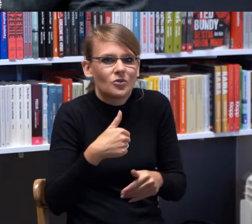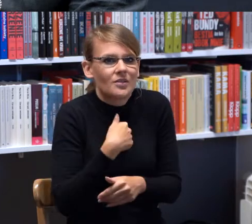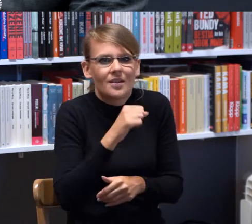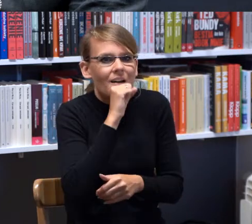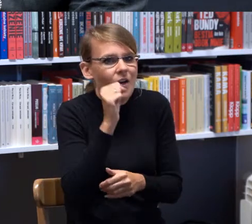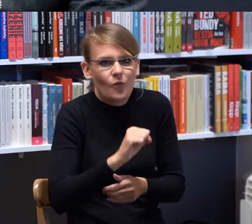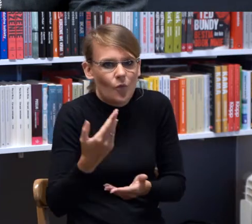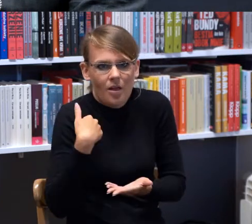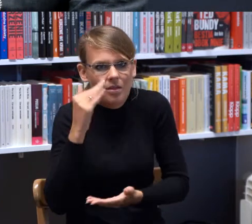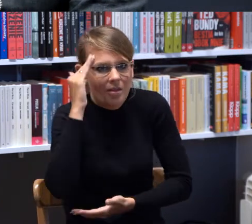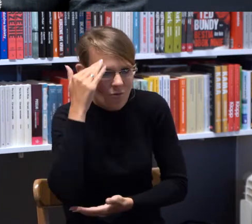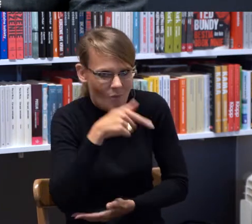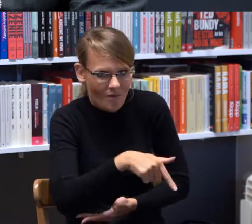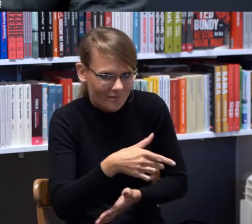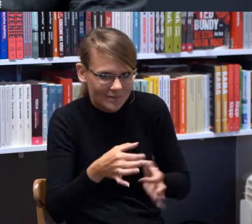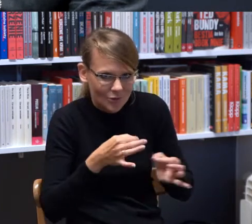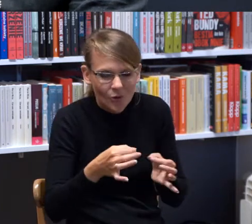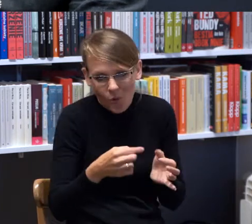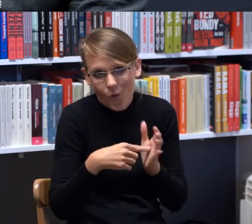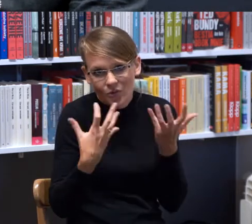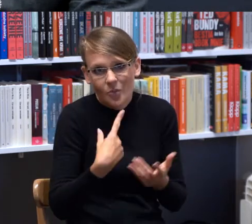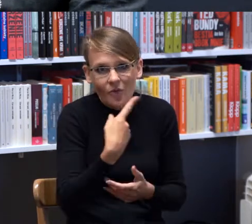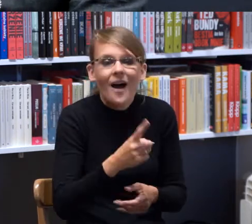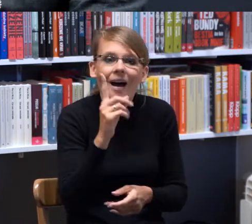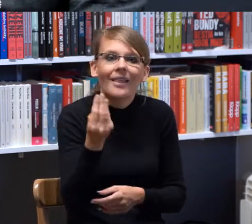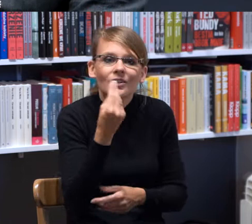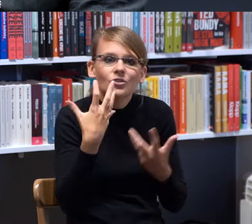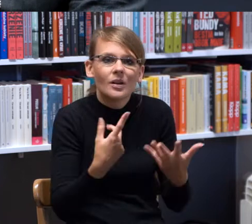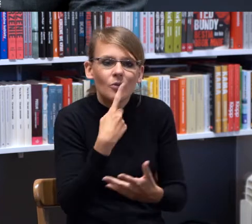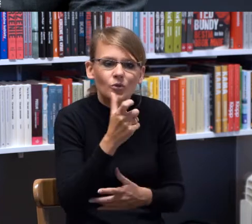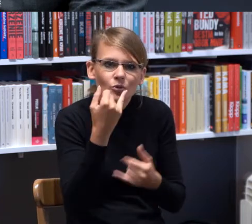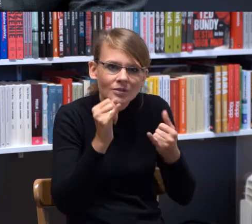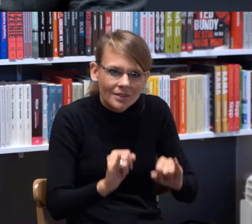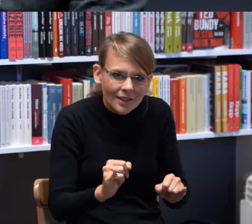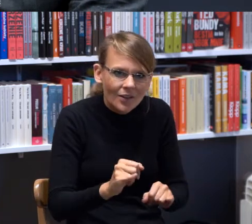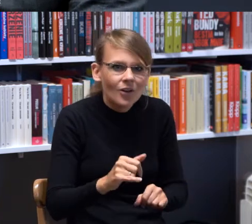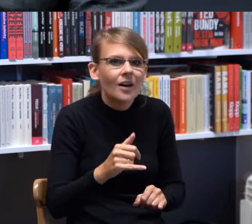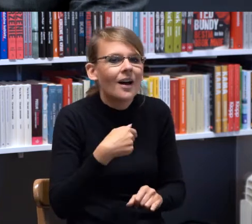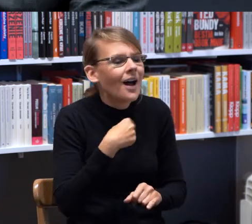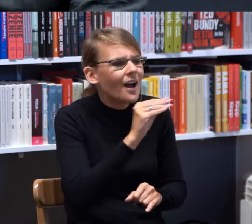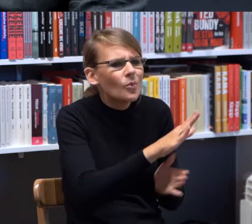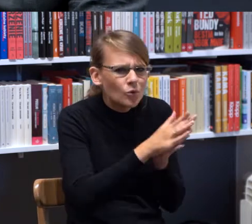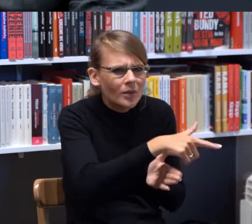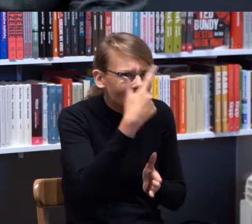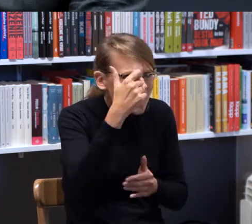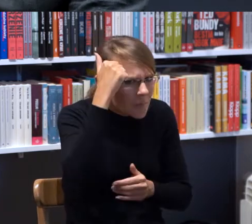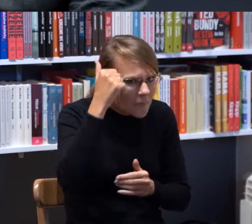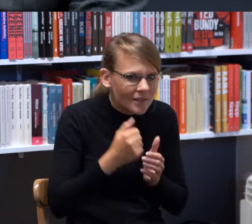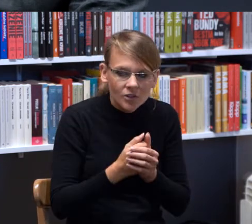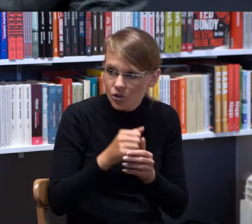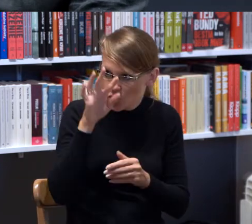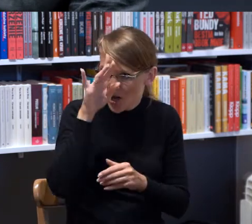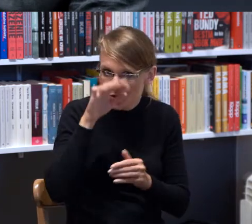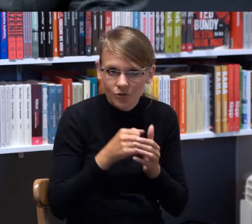nie dotarła do tego. O, to chciałam powiedzieć, ale jeszcze chciałam powiedzieć coś innego i powiedziałam, poprosiłam cię, żebyś zapamiętał.